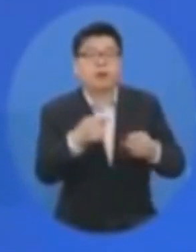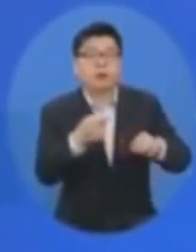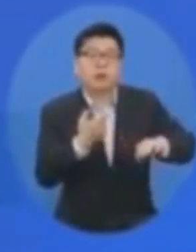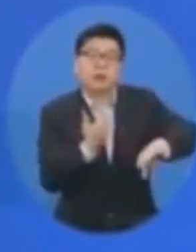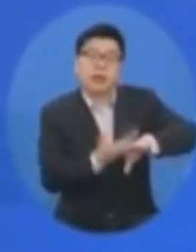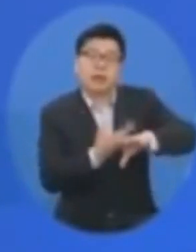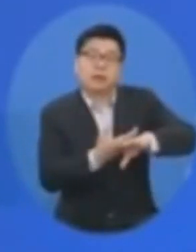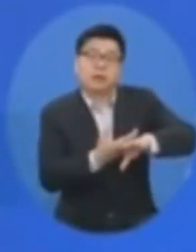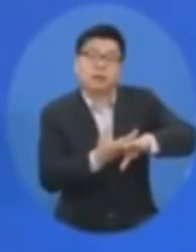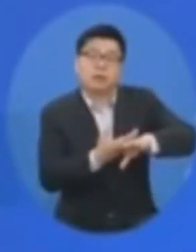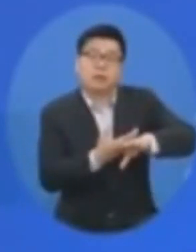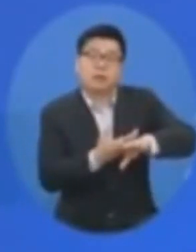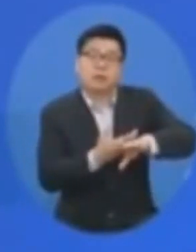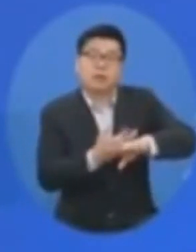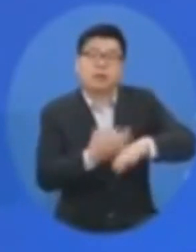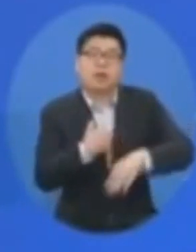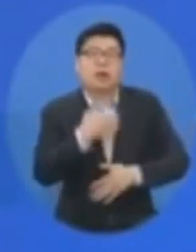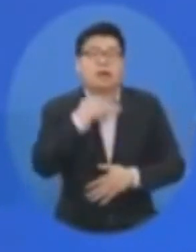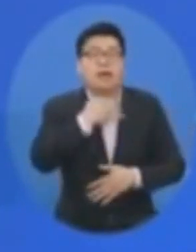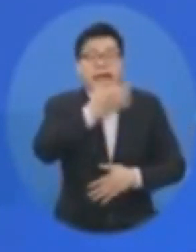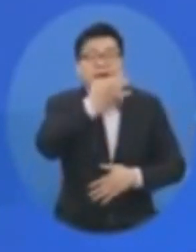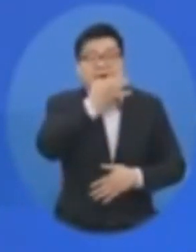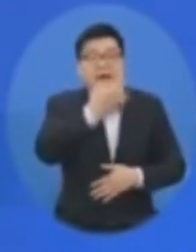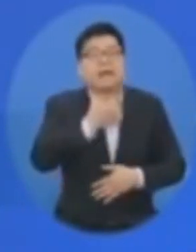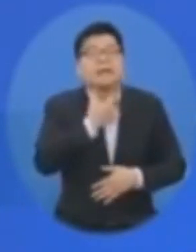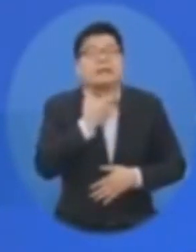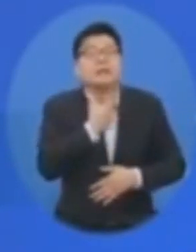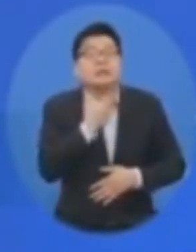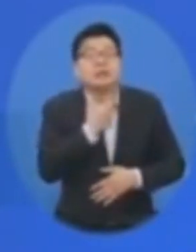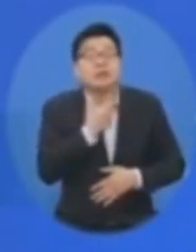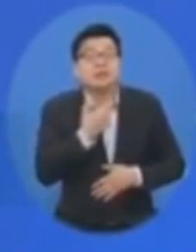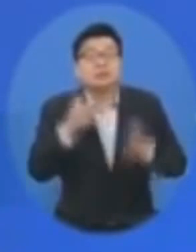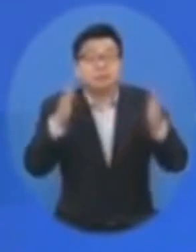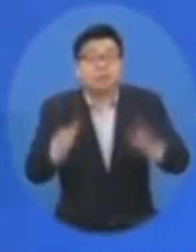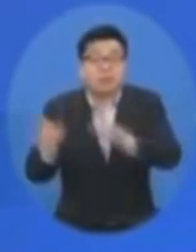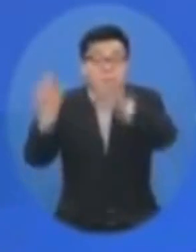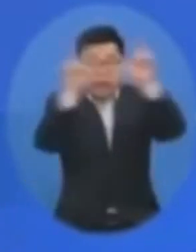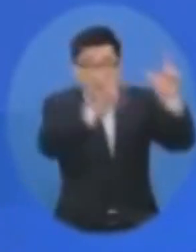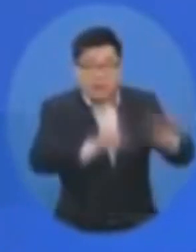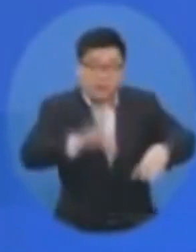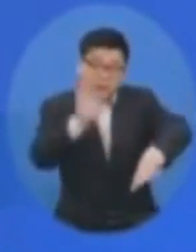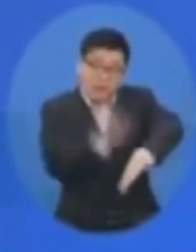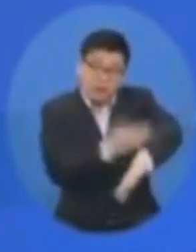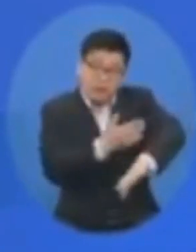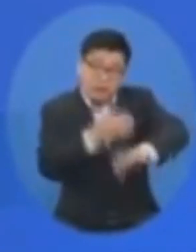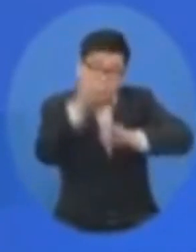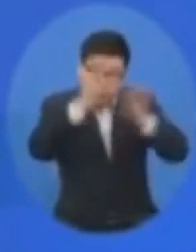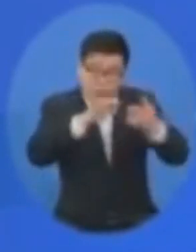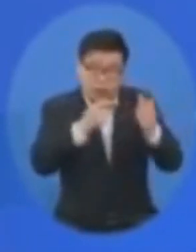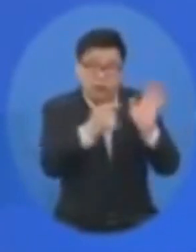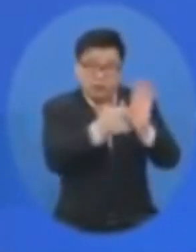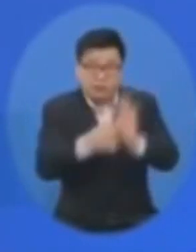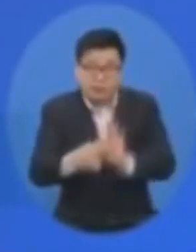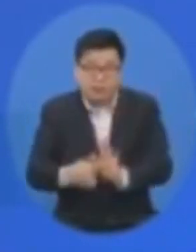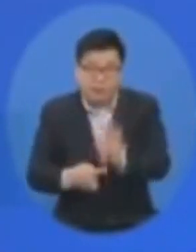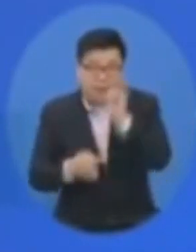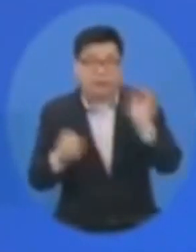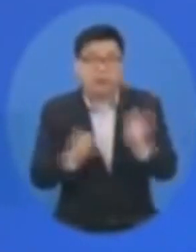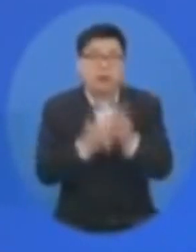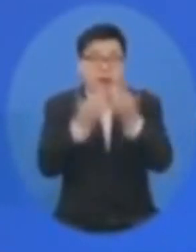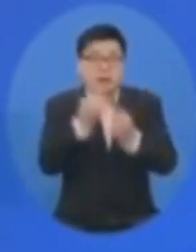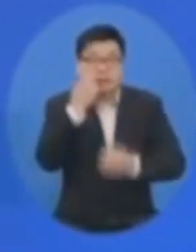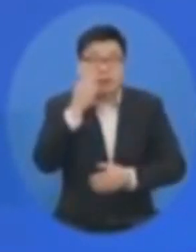아니라 제가 60까지 내 인생을 살면서 잘못한 이야기를 썼습니다. 오바마 대통령이 미 대선에 나왔을